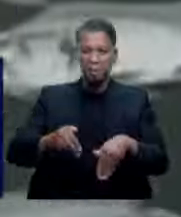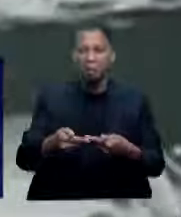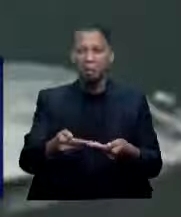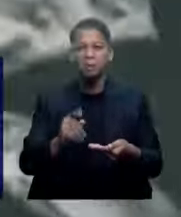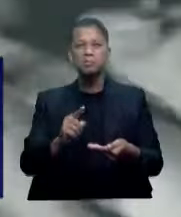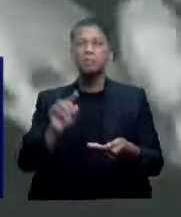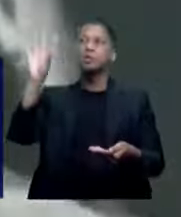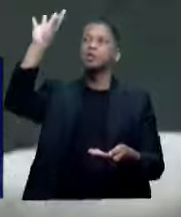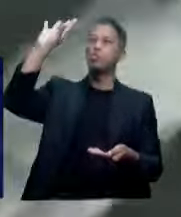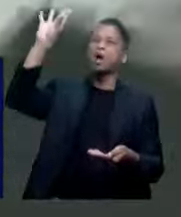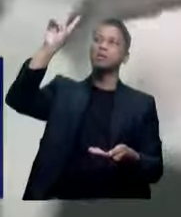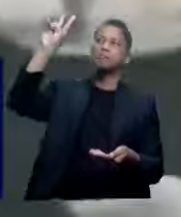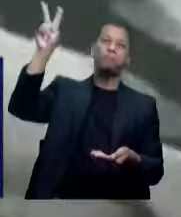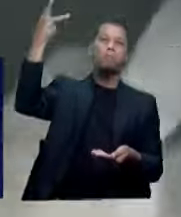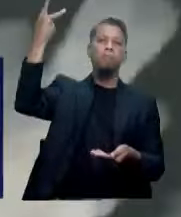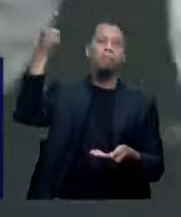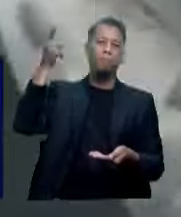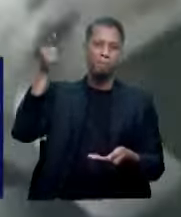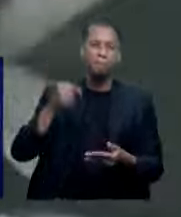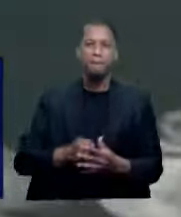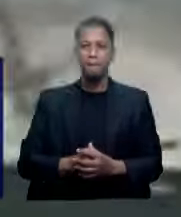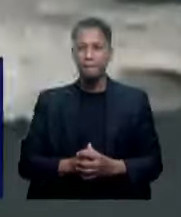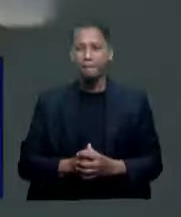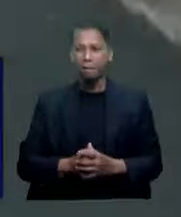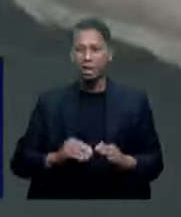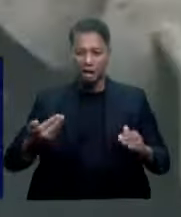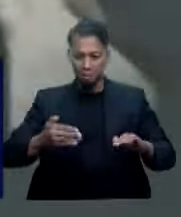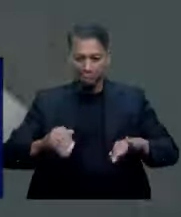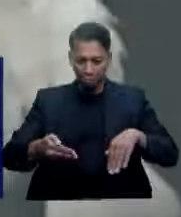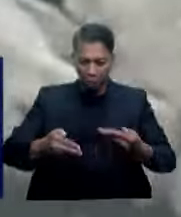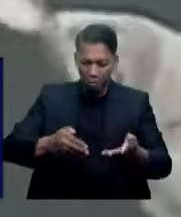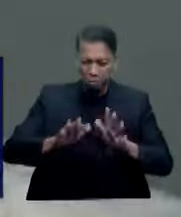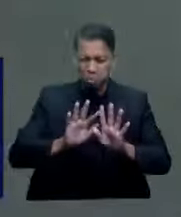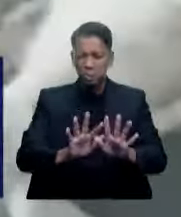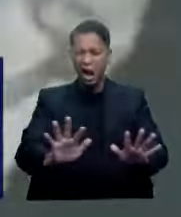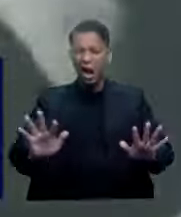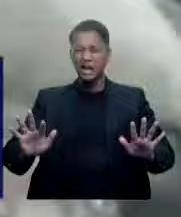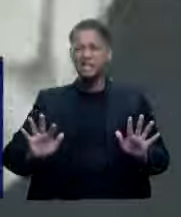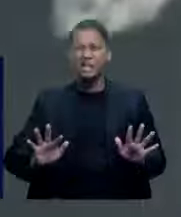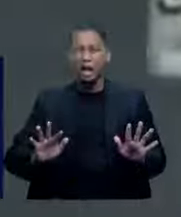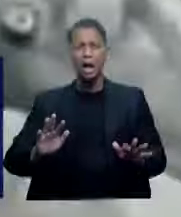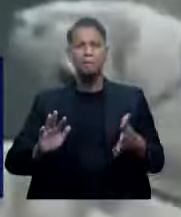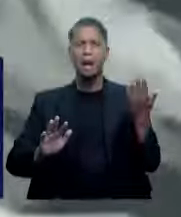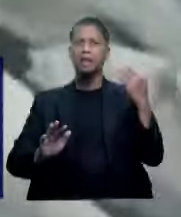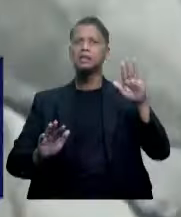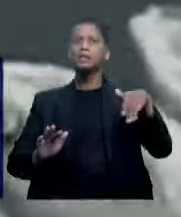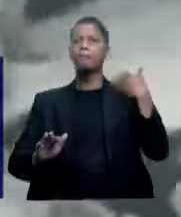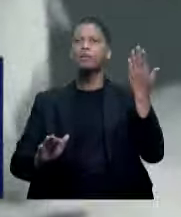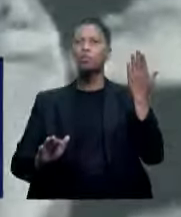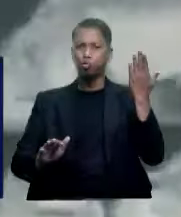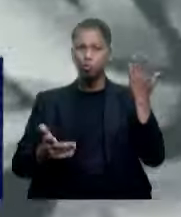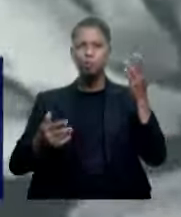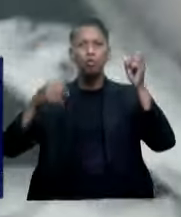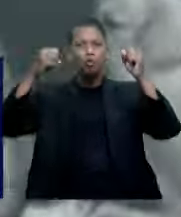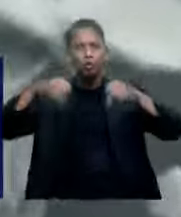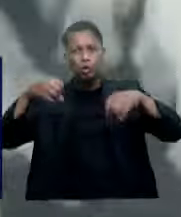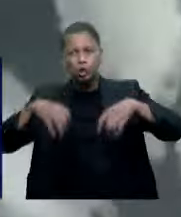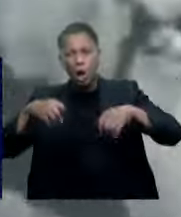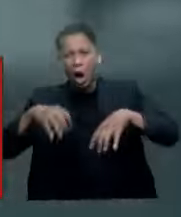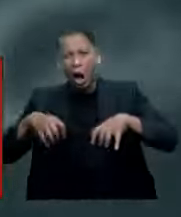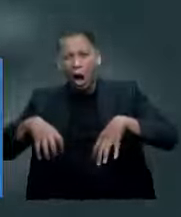hujan. Fenomena kematian massal ikan-ikan ini terjadi sejak Sabtu lalu saat hujan deras mengguyur kawasan Waduk